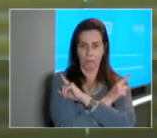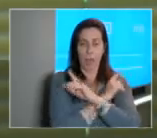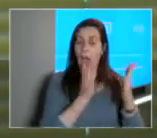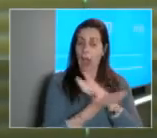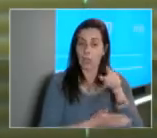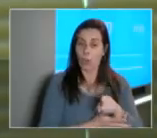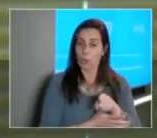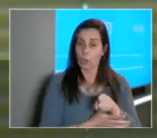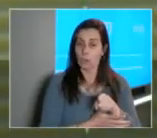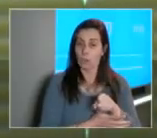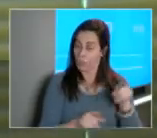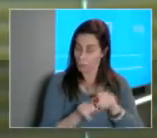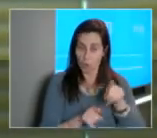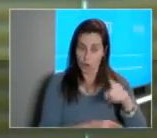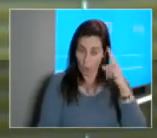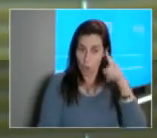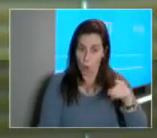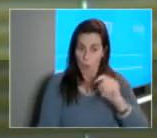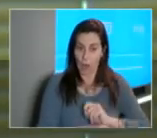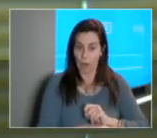ההחלטה הזאת משמשת אותנו, כפי שאתה יודע, יובל,